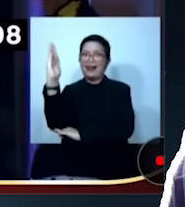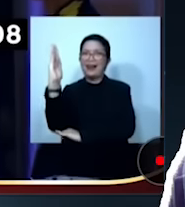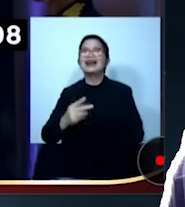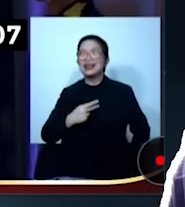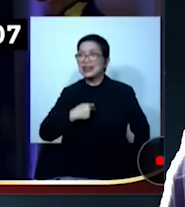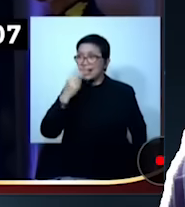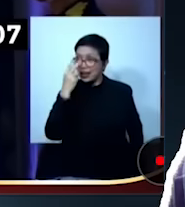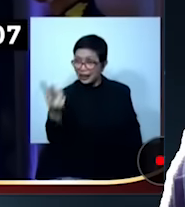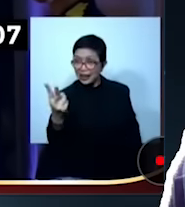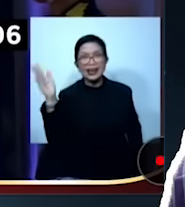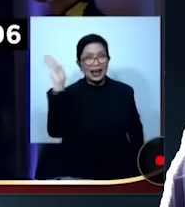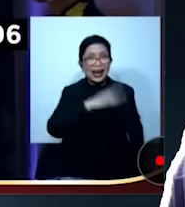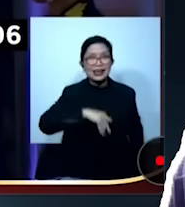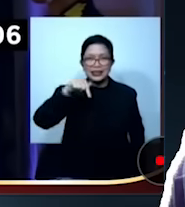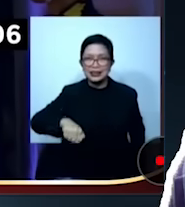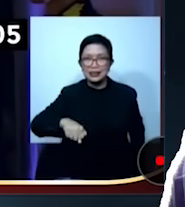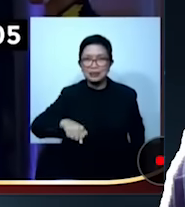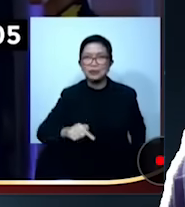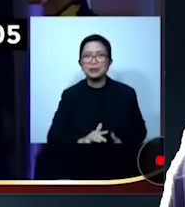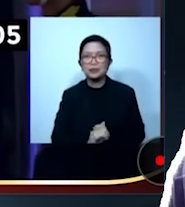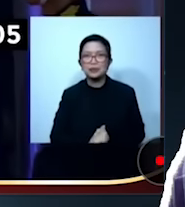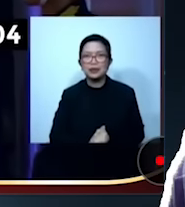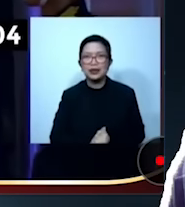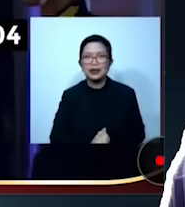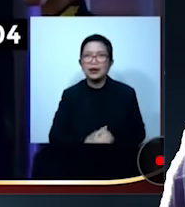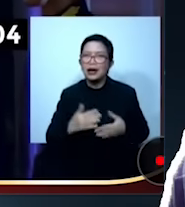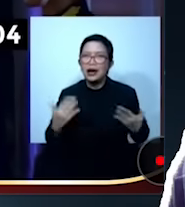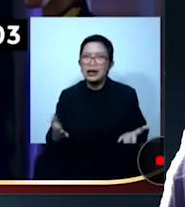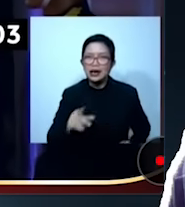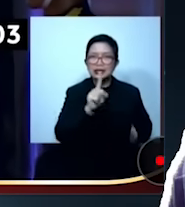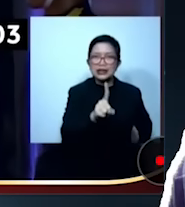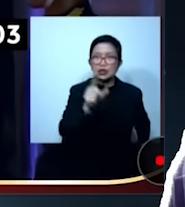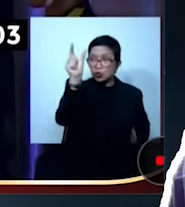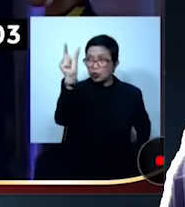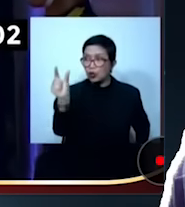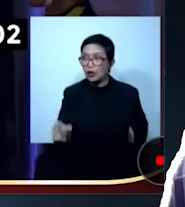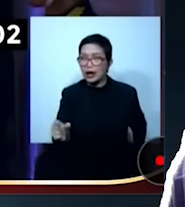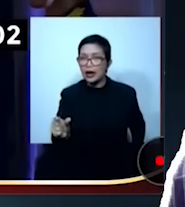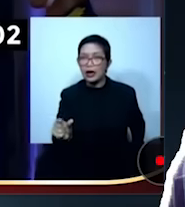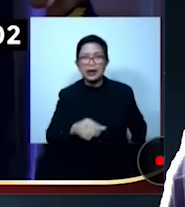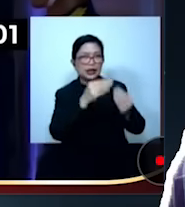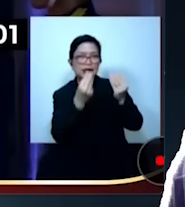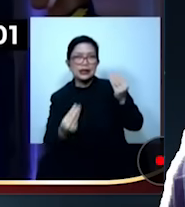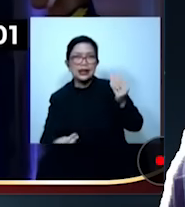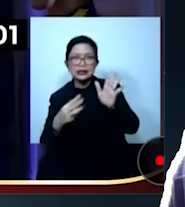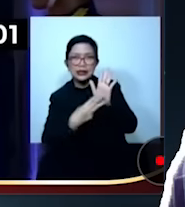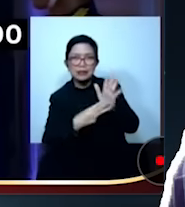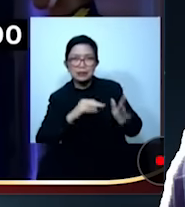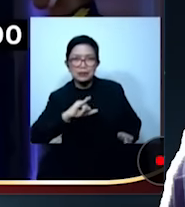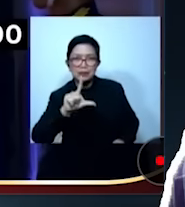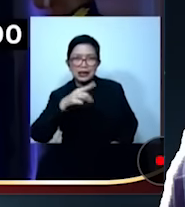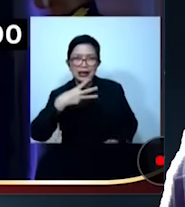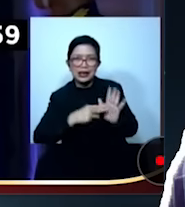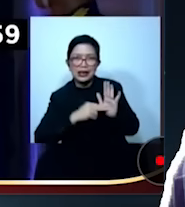sekarang sudah enggak enggak peduli lagi karena apa eh mindset atau dasar yang menjadi kesadaran mereka